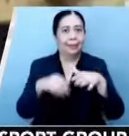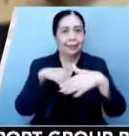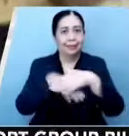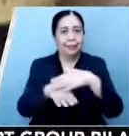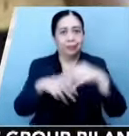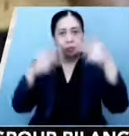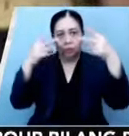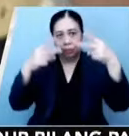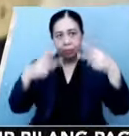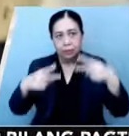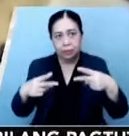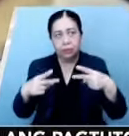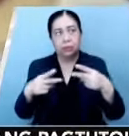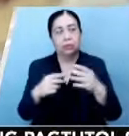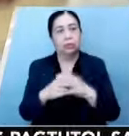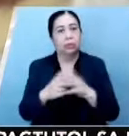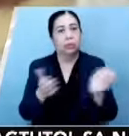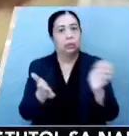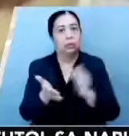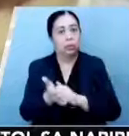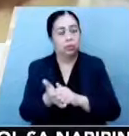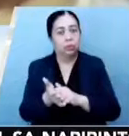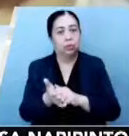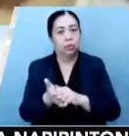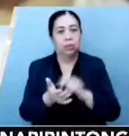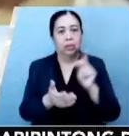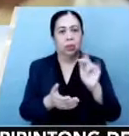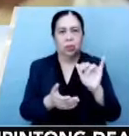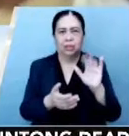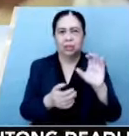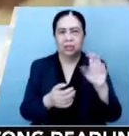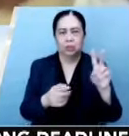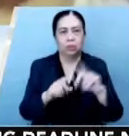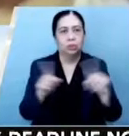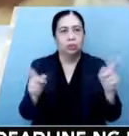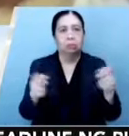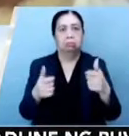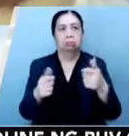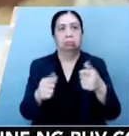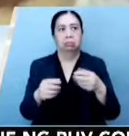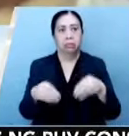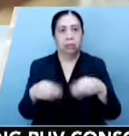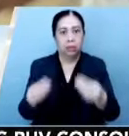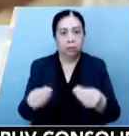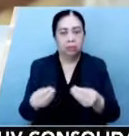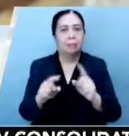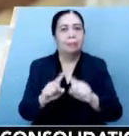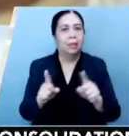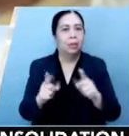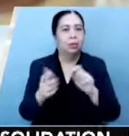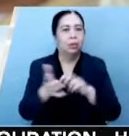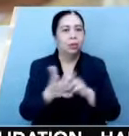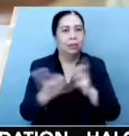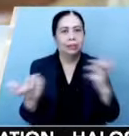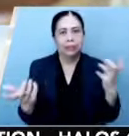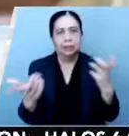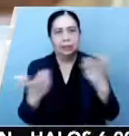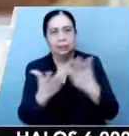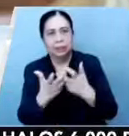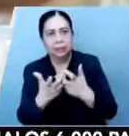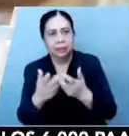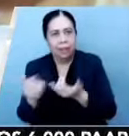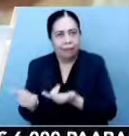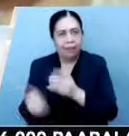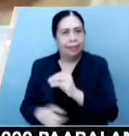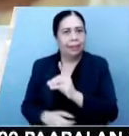ating pag-enroll, yung KYC dito, hindi naman po automatic na granted yon. Dahil ibabangga po namin yan sa existing database